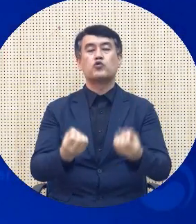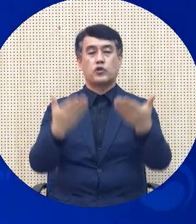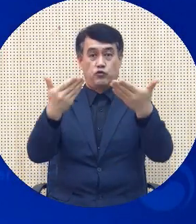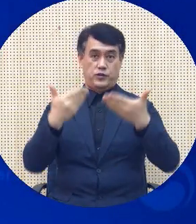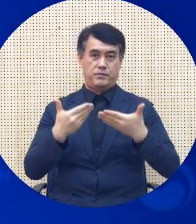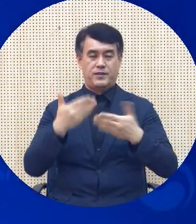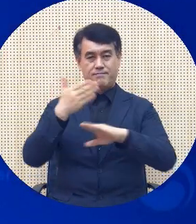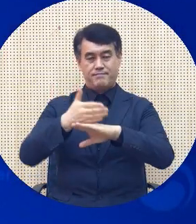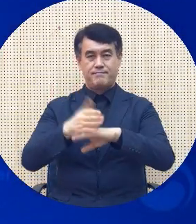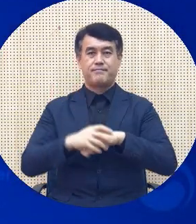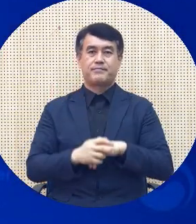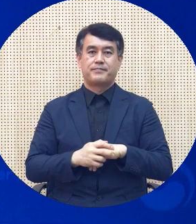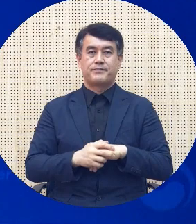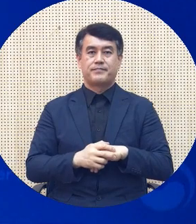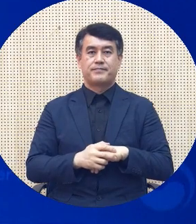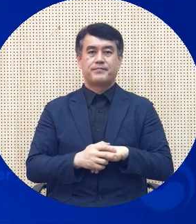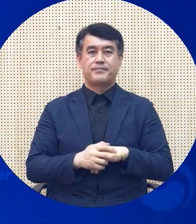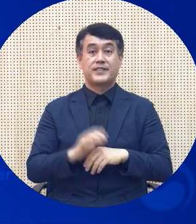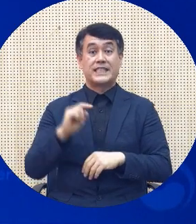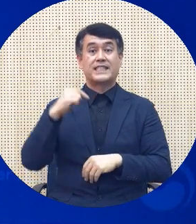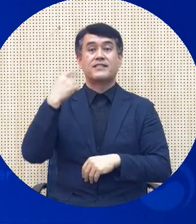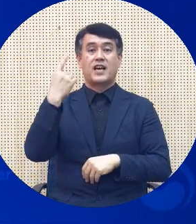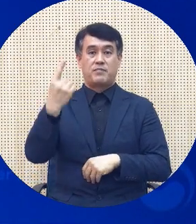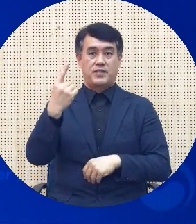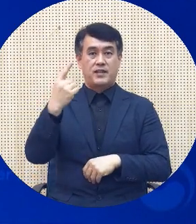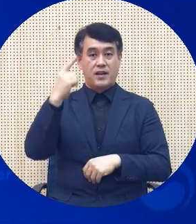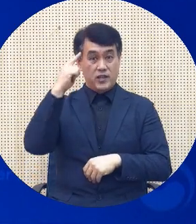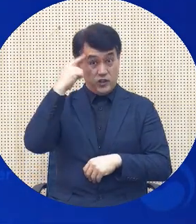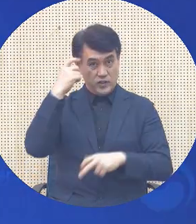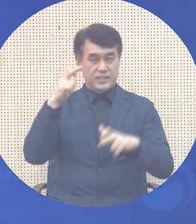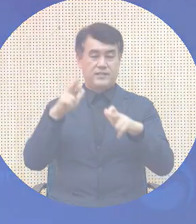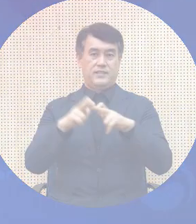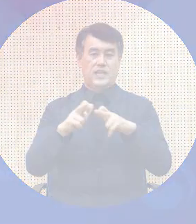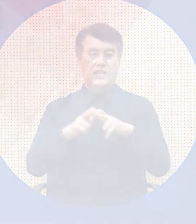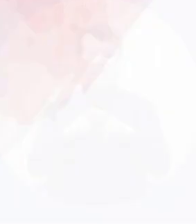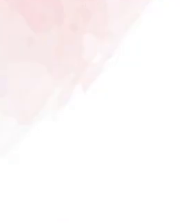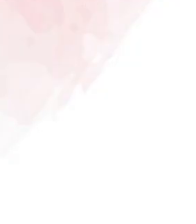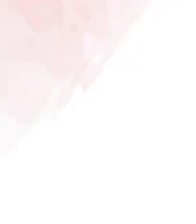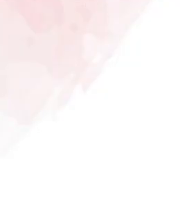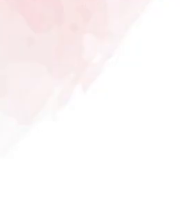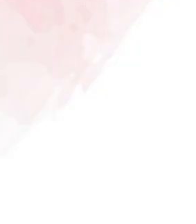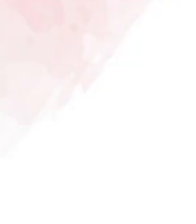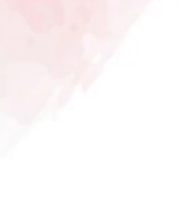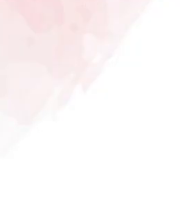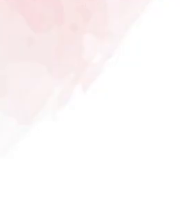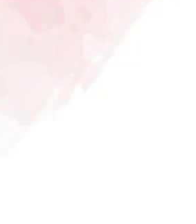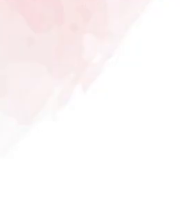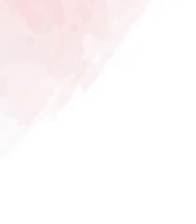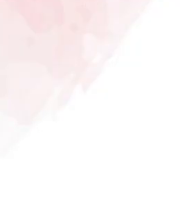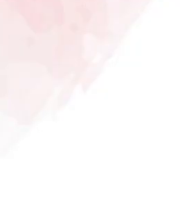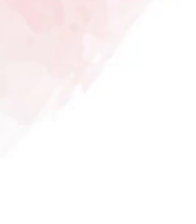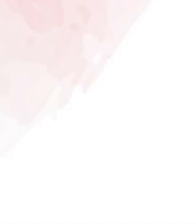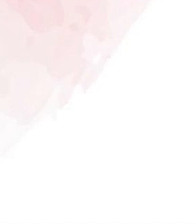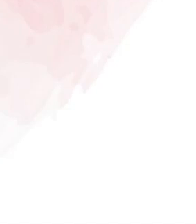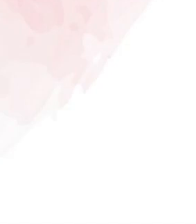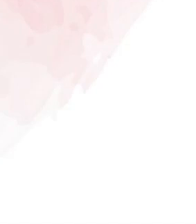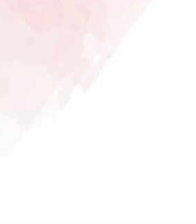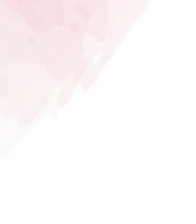주셨습니다. 감사합니다. 네, 다음으로는 정신장애와 인권 파도손의 이정아 대표님의 환영 메시지